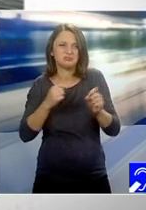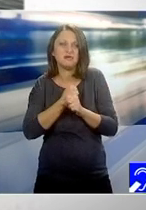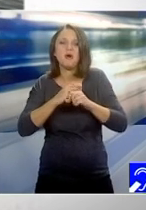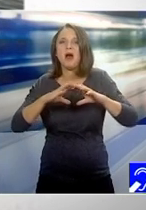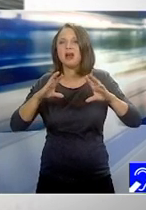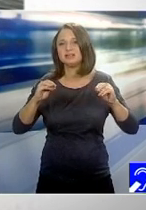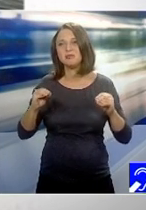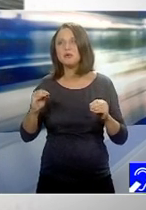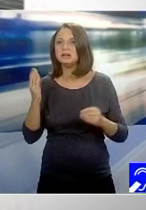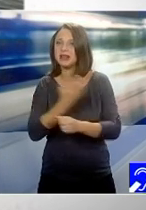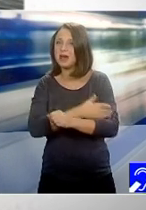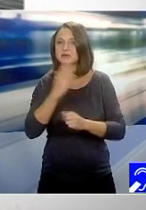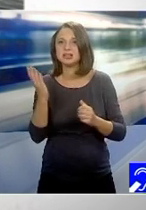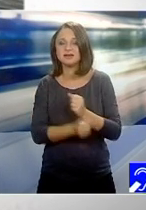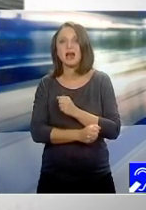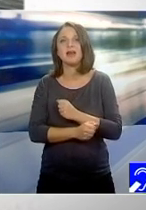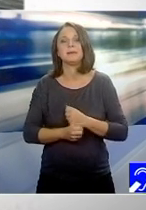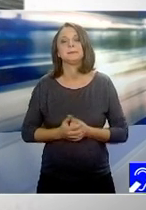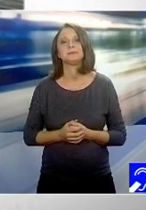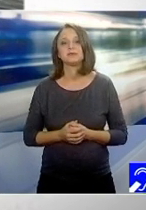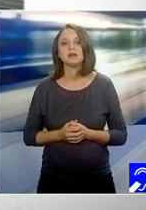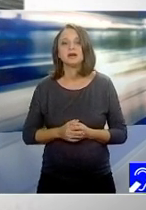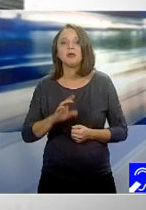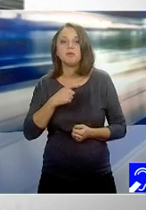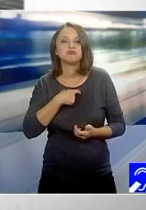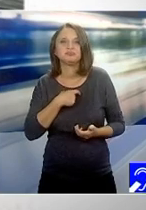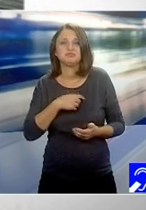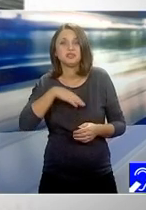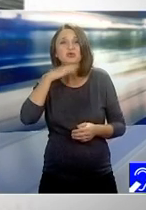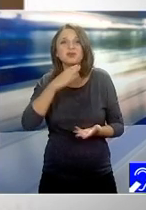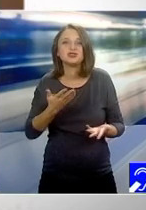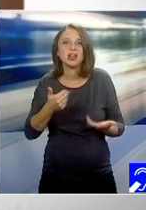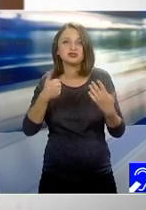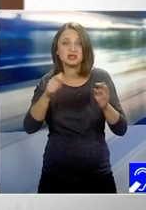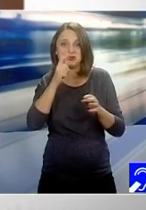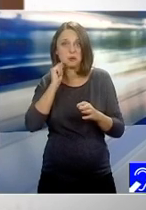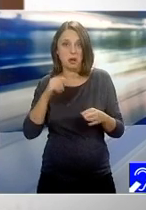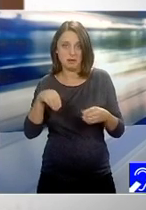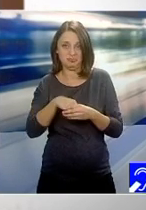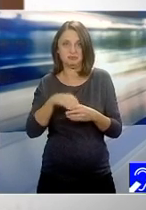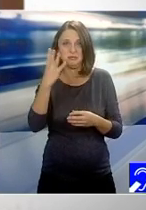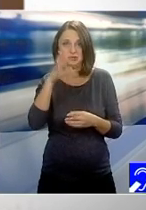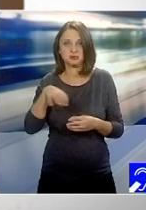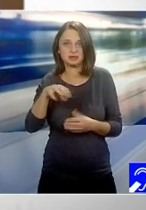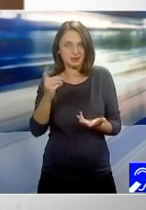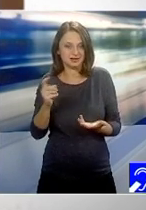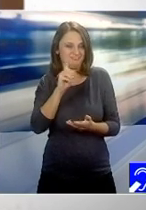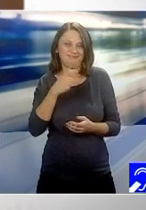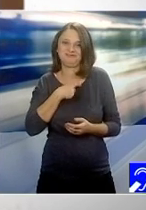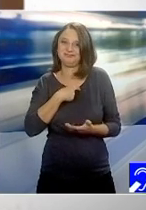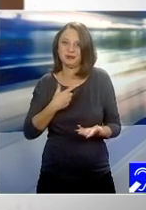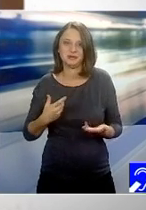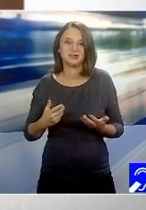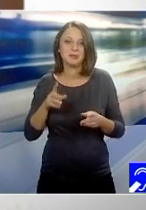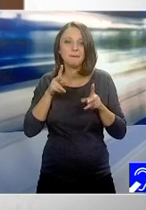controlezi zona, în condițiile în care nu este doar să te convingi că personalul de la ocoalele silvice își face datoria,